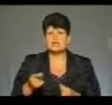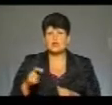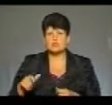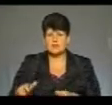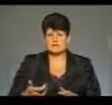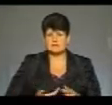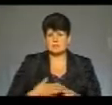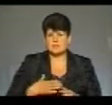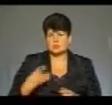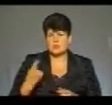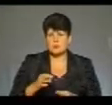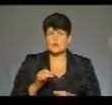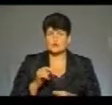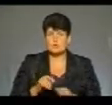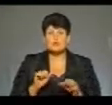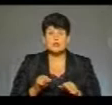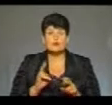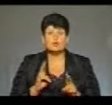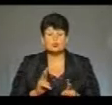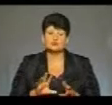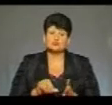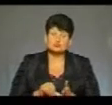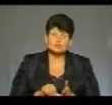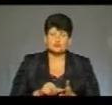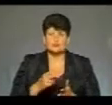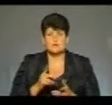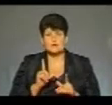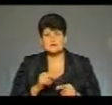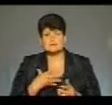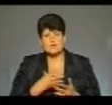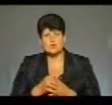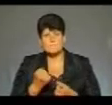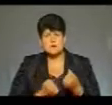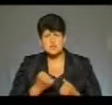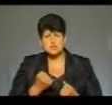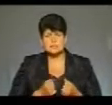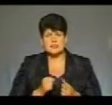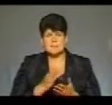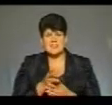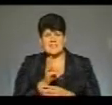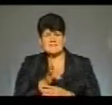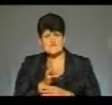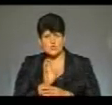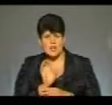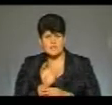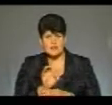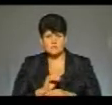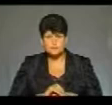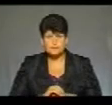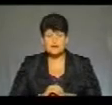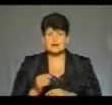нашої області про те, що, можливо, хтось перебував чи рухався своїм автомобілем, який обладнаний відеореєстратором